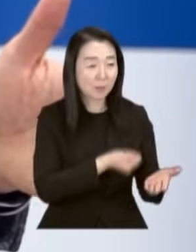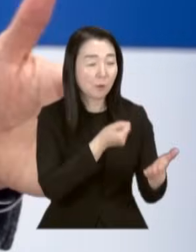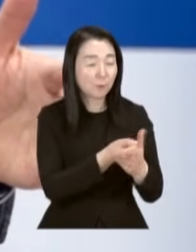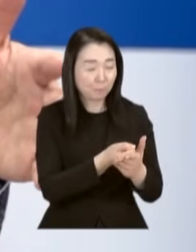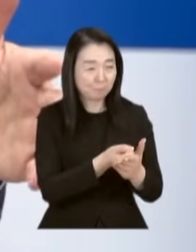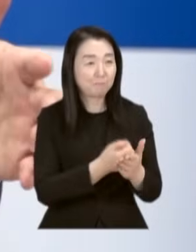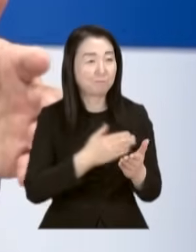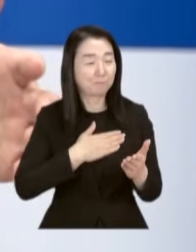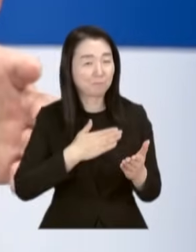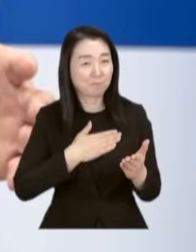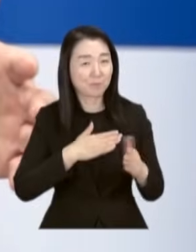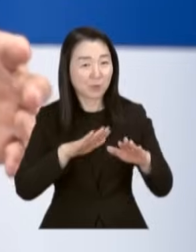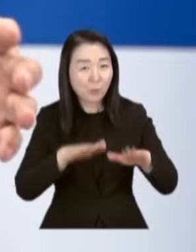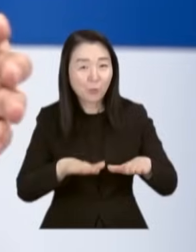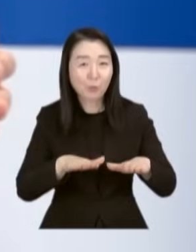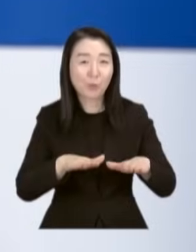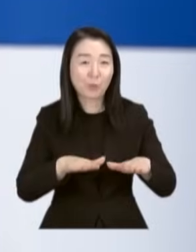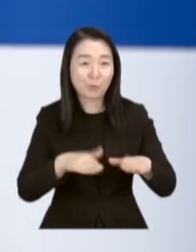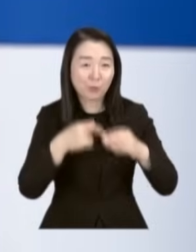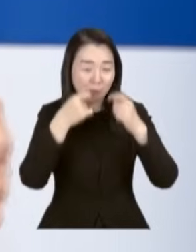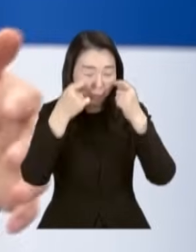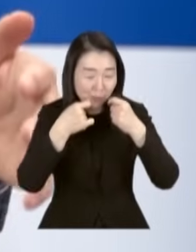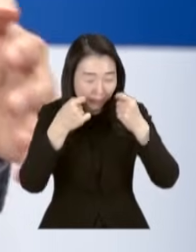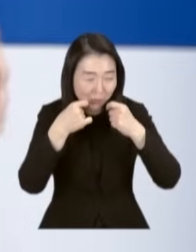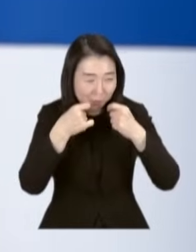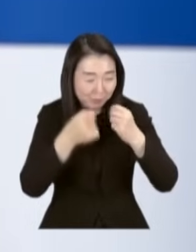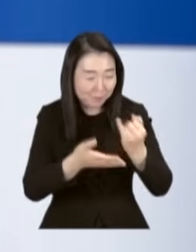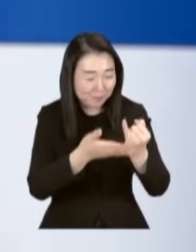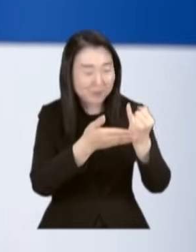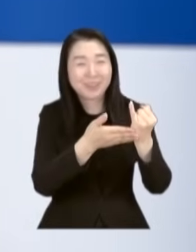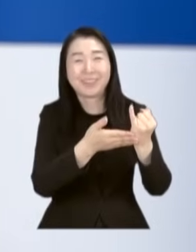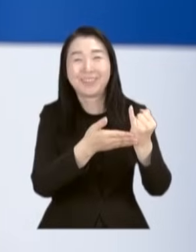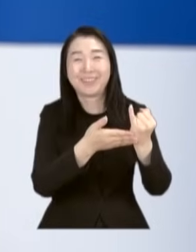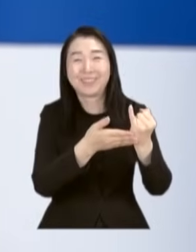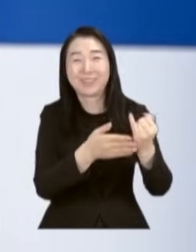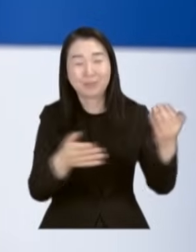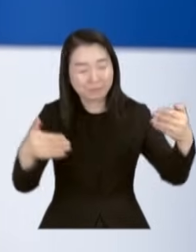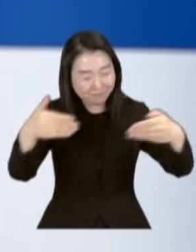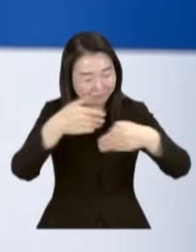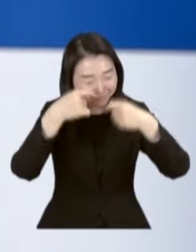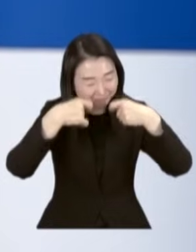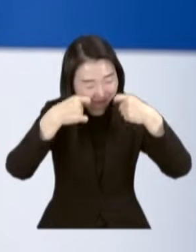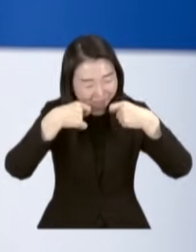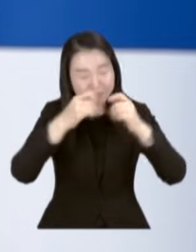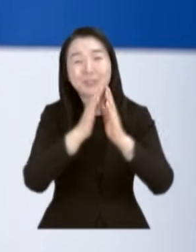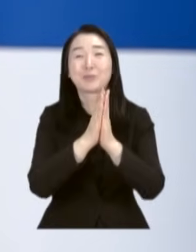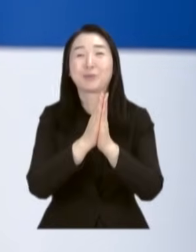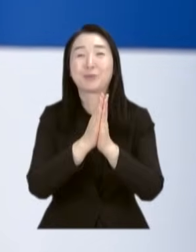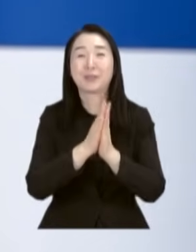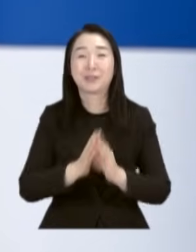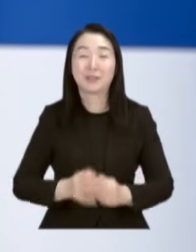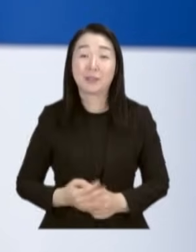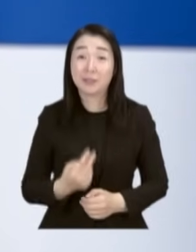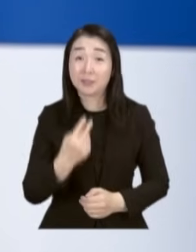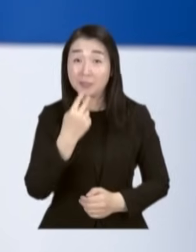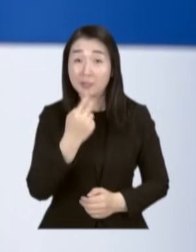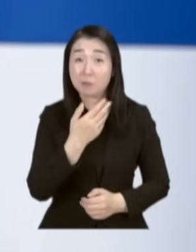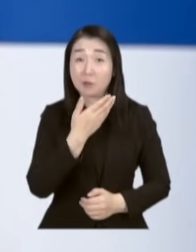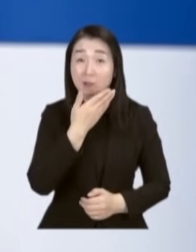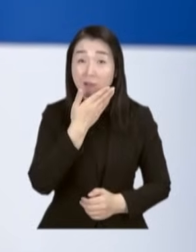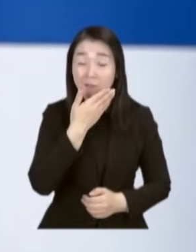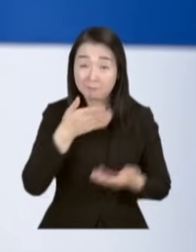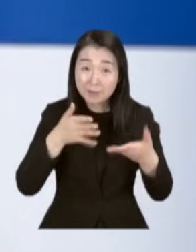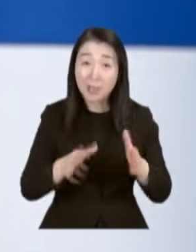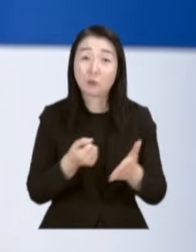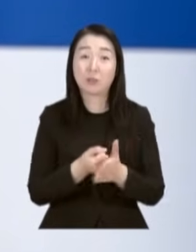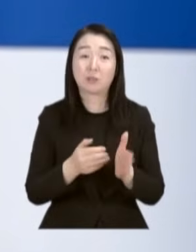결심을 정말 나는 오늘 눈물로 서로 목을 끌어안고 네. 울려 기도했어요. 네. 생명을 낳기로.